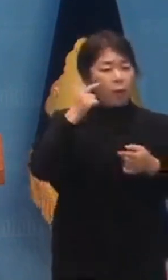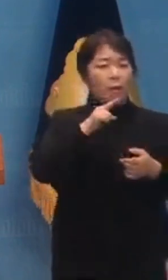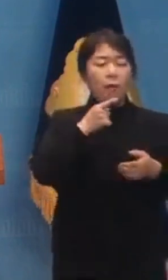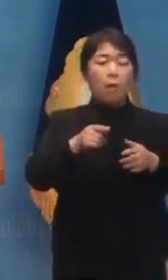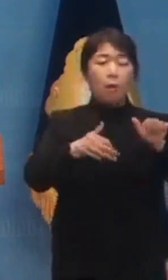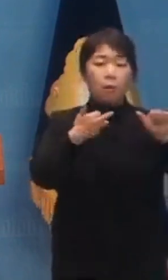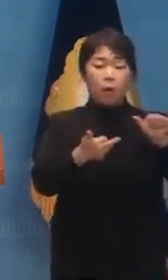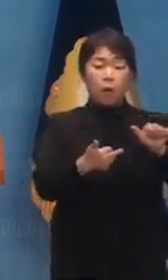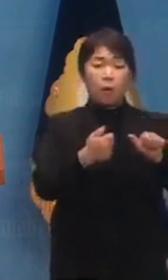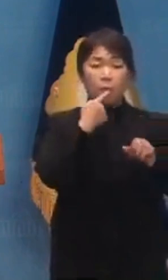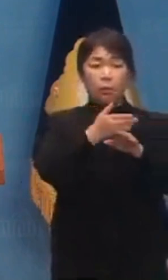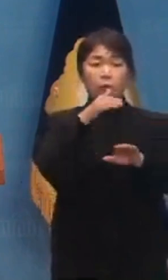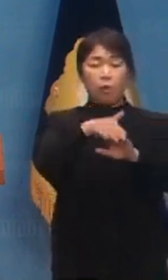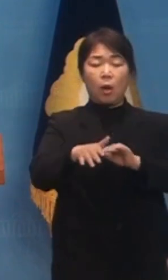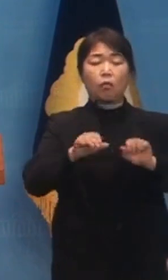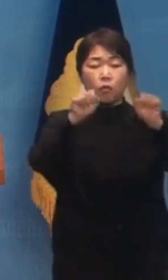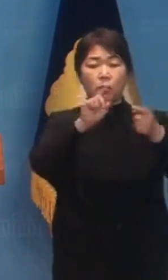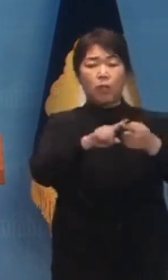없습니다.